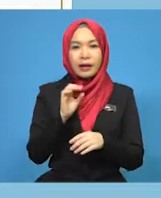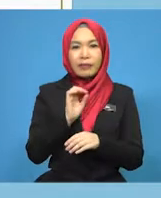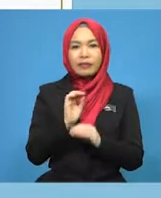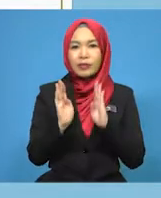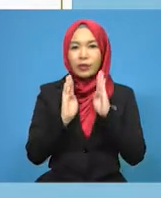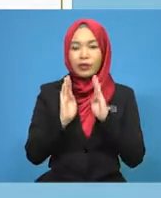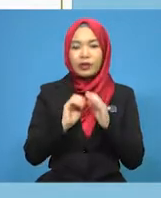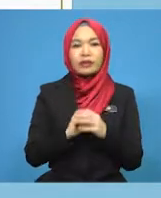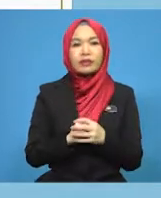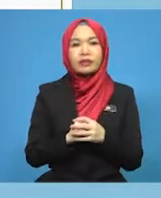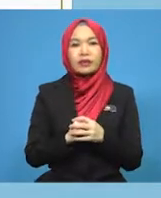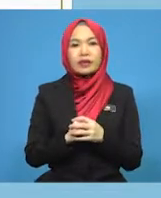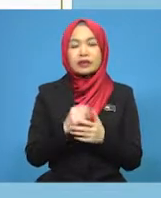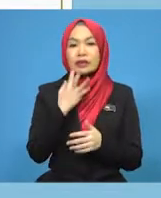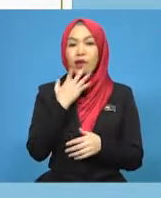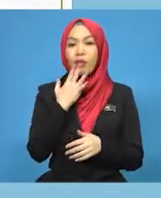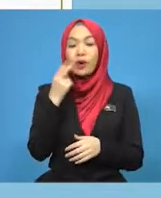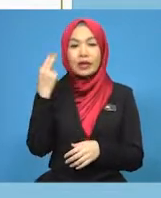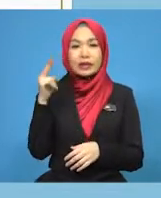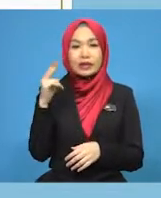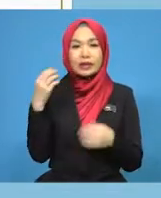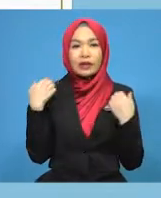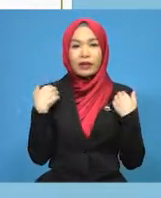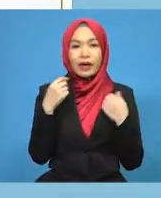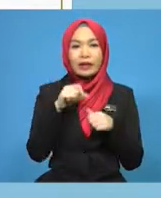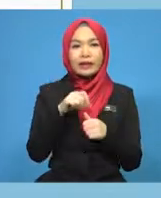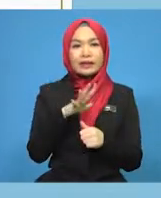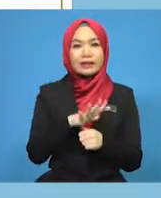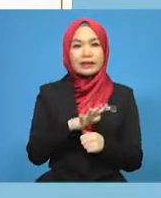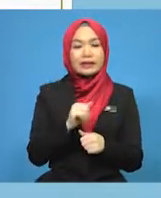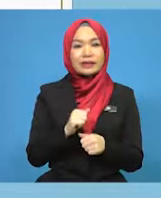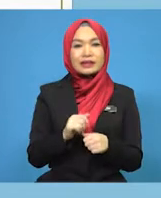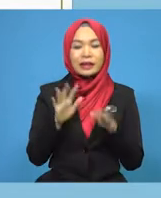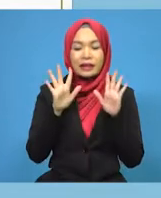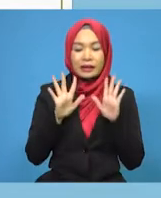kerana warna hijau mempunyai efek relax dan menenangkan.